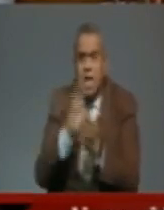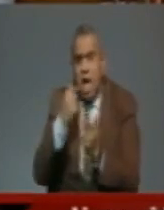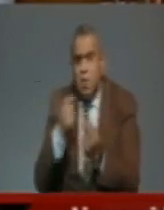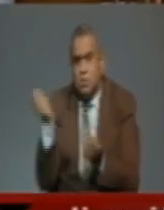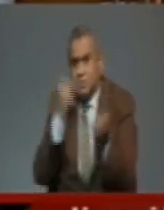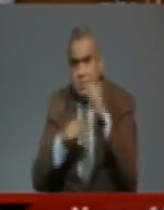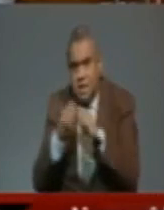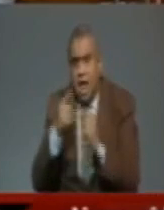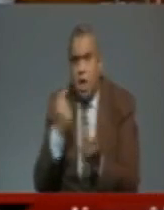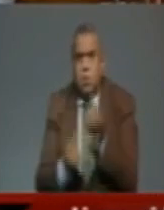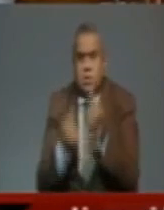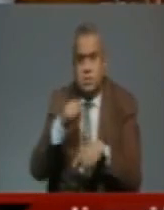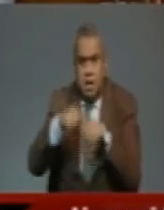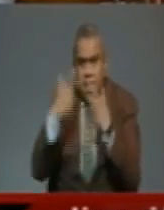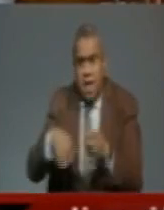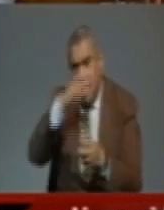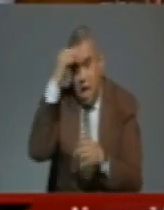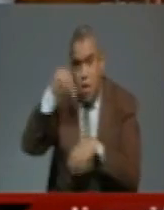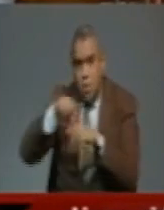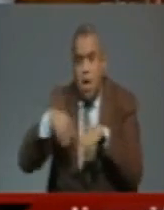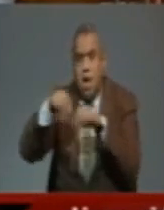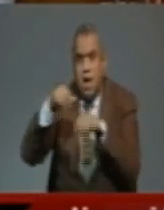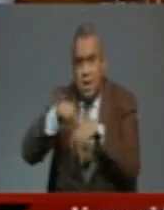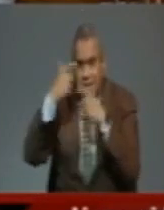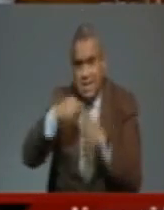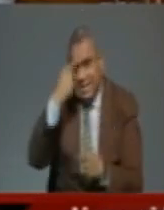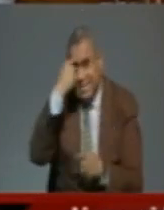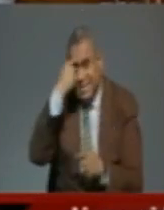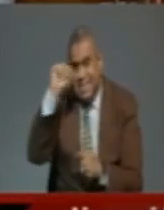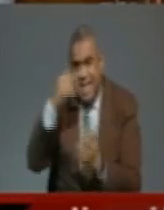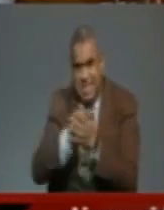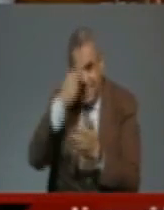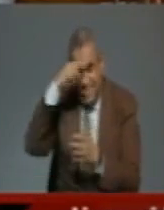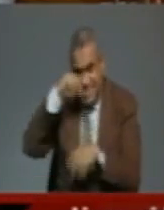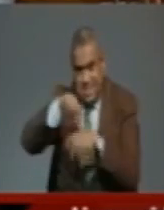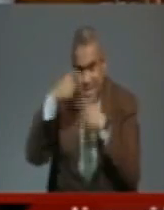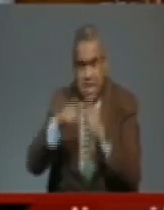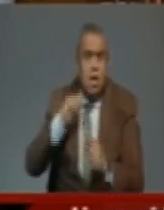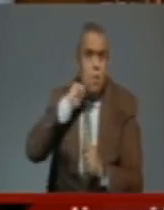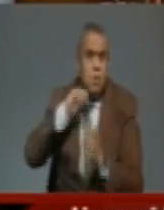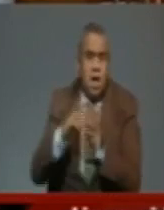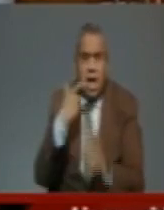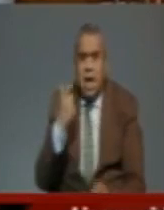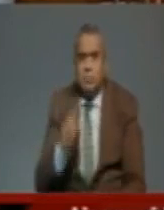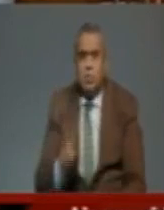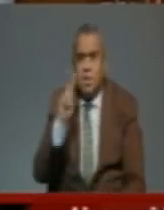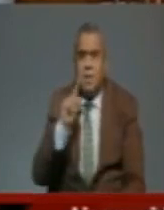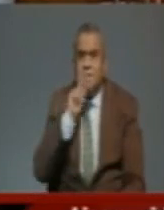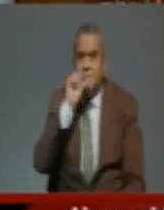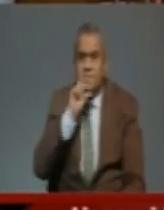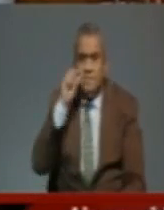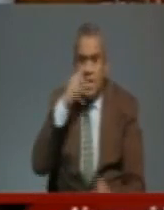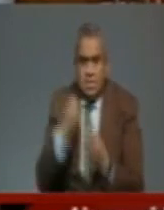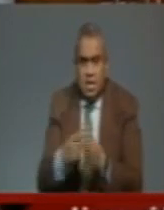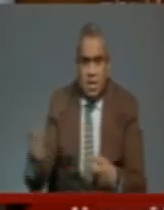في منطقه طنطا. فده ميناء السادات الجاف مساحته 75 فدان، بنربطه